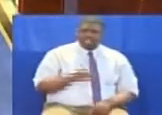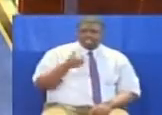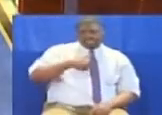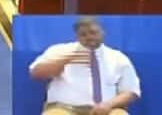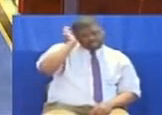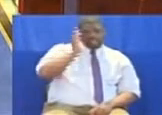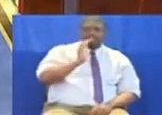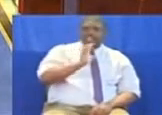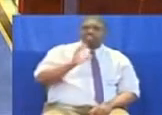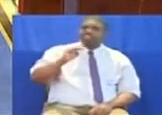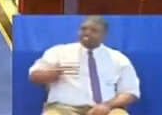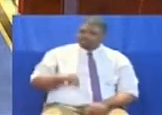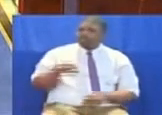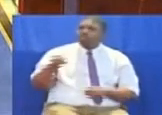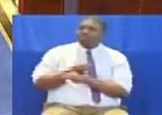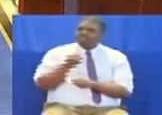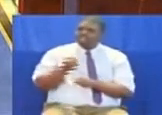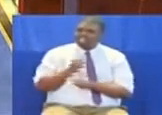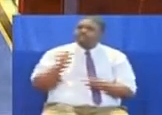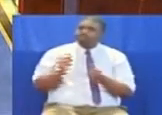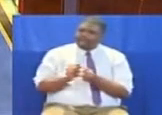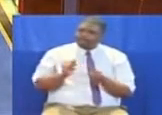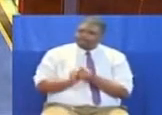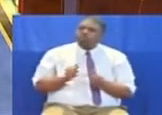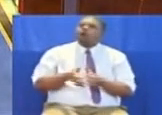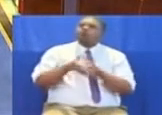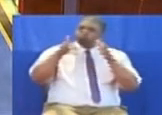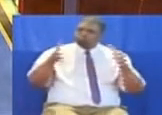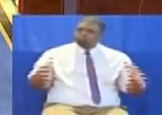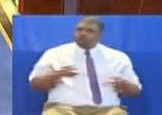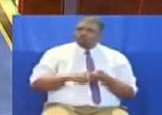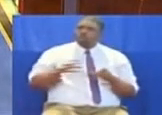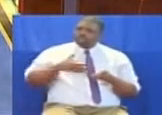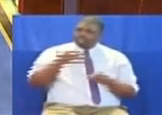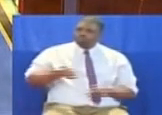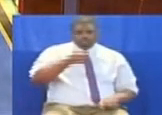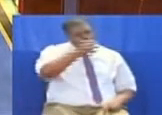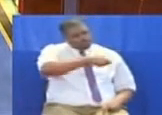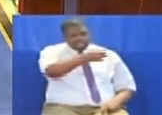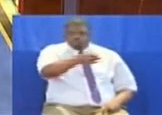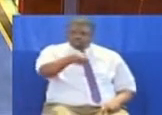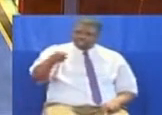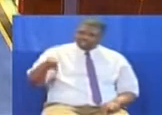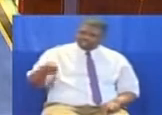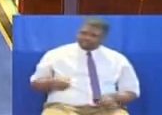imefanya, kiukweli imefanya mambo makubwa ambayo mnapaswa kupongeza.